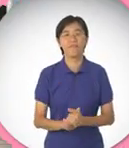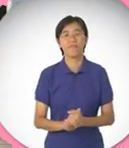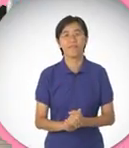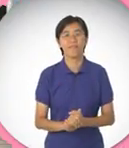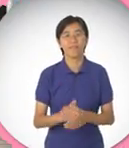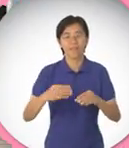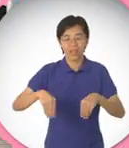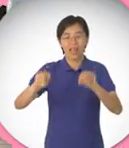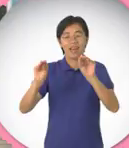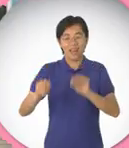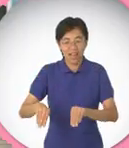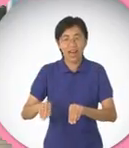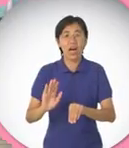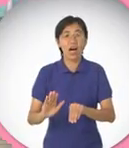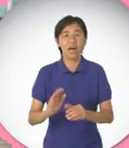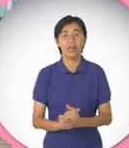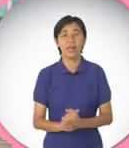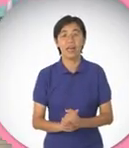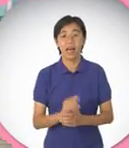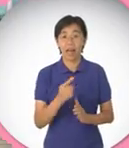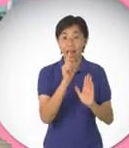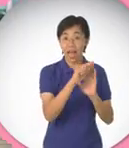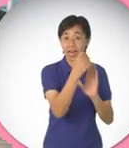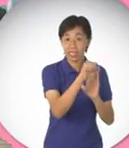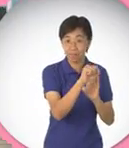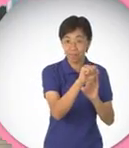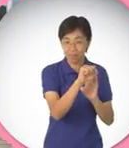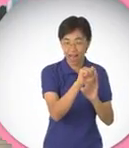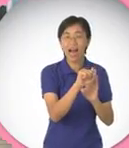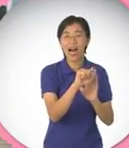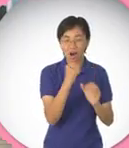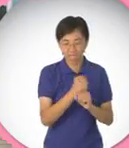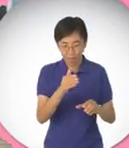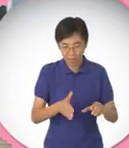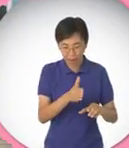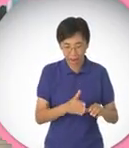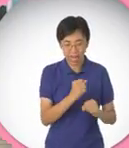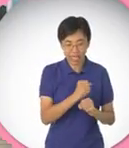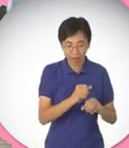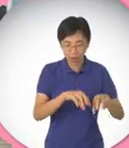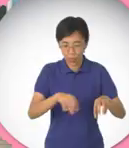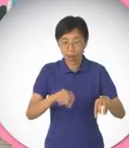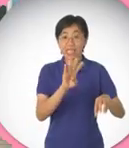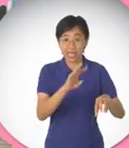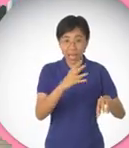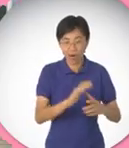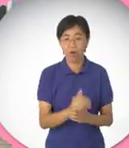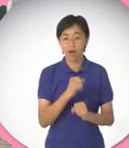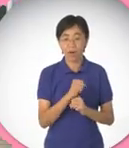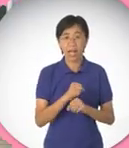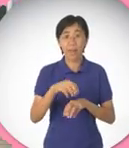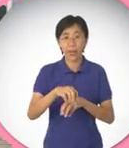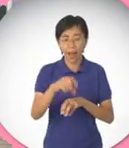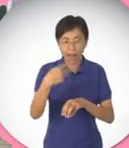อีกเมื่อกี้ที่พักคือ ไป10ใช่ไหมคร ับ ใช่เพื่อให้คลึงเป็นลูกทรงได้ที่ไม่ให้มันหดเหมือนกันพอหลังจากคลึงแล้วเนี่ยพักอีก15นา